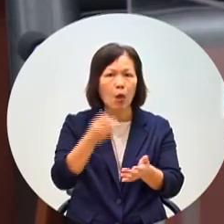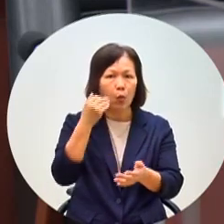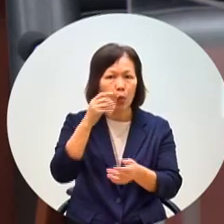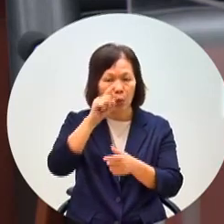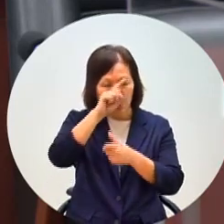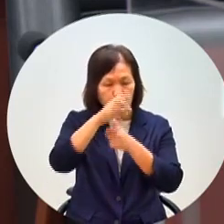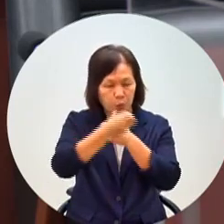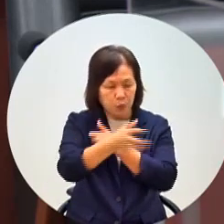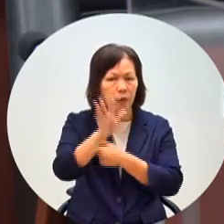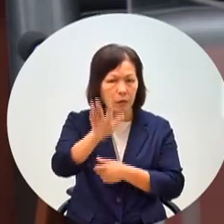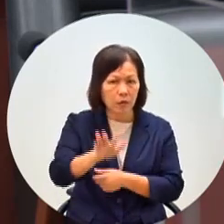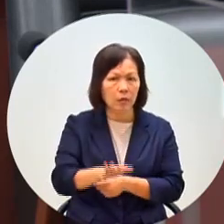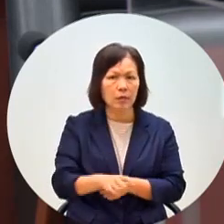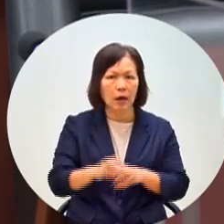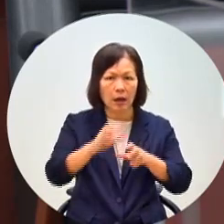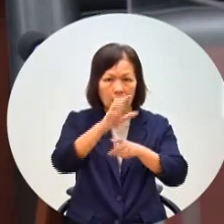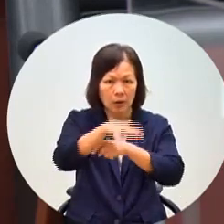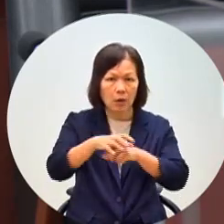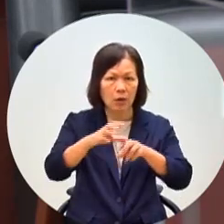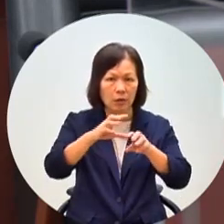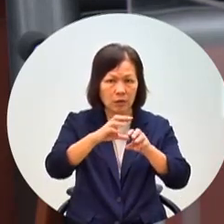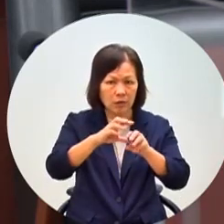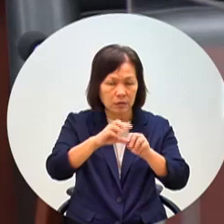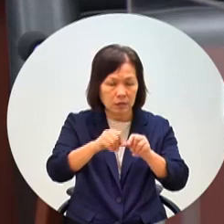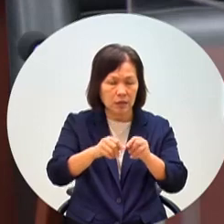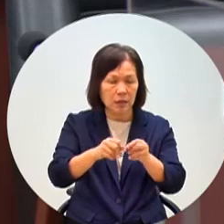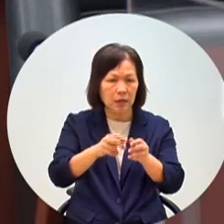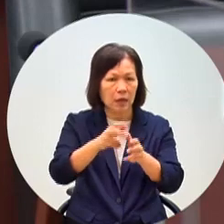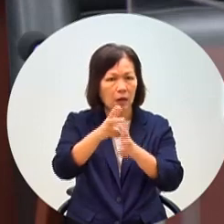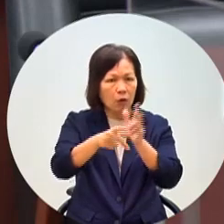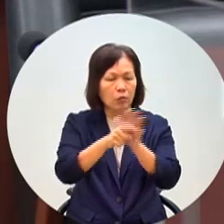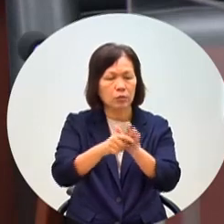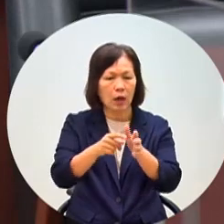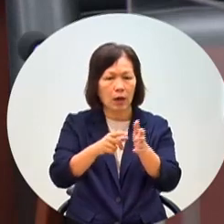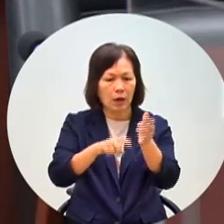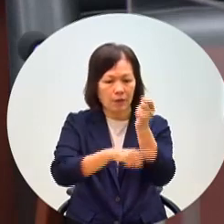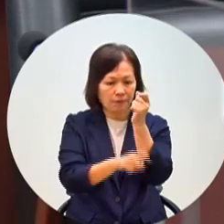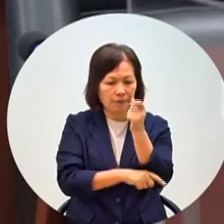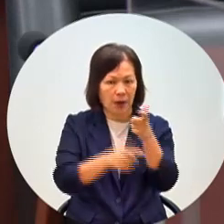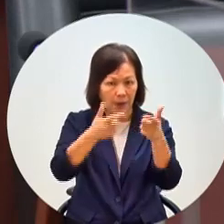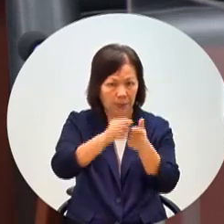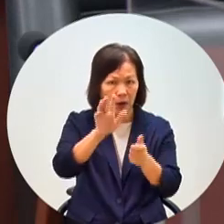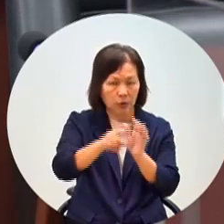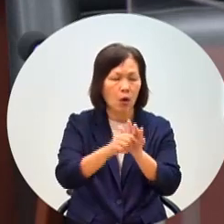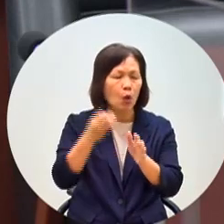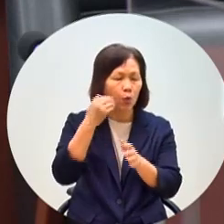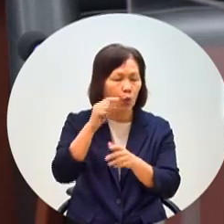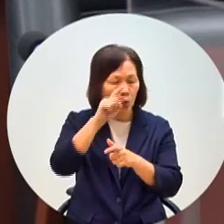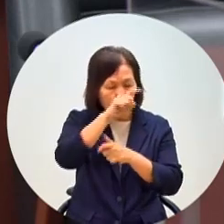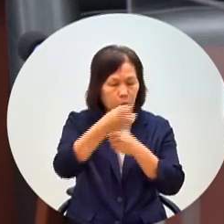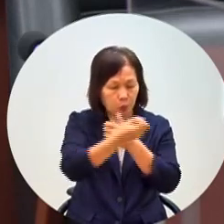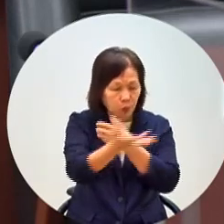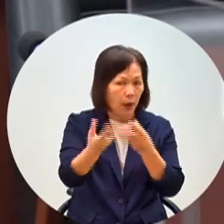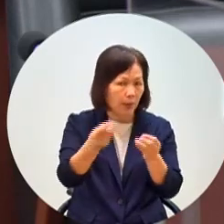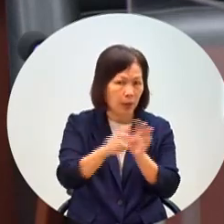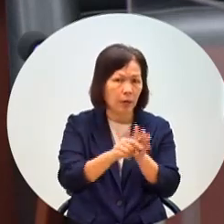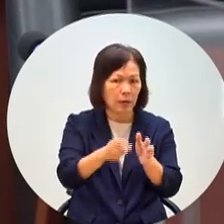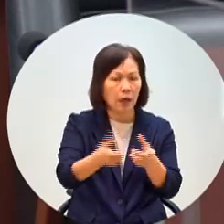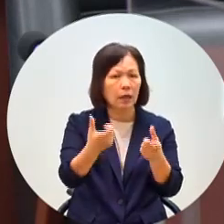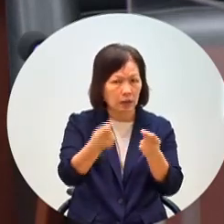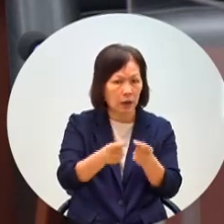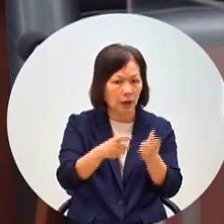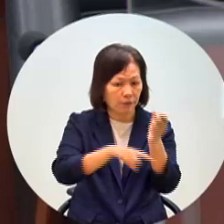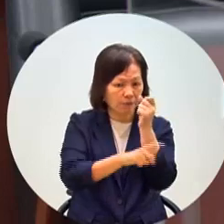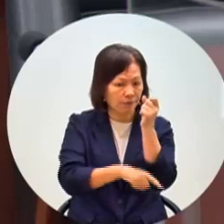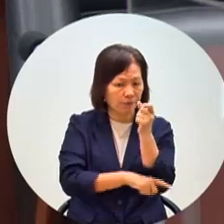的农地工厂都能就地合法，我们这些没污染的农地建物是不是也可以就地合